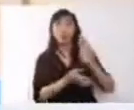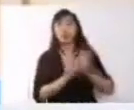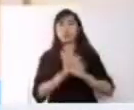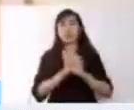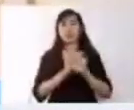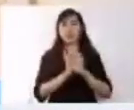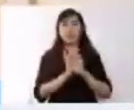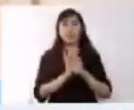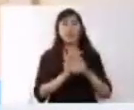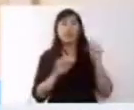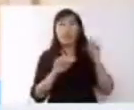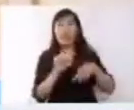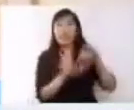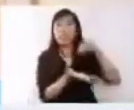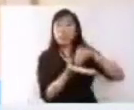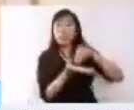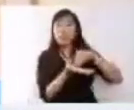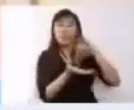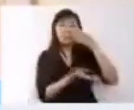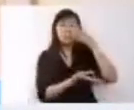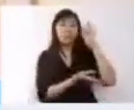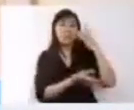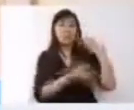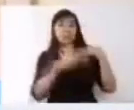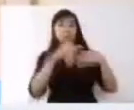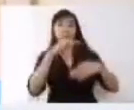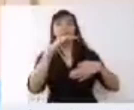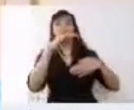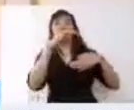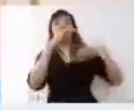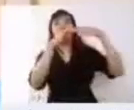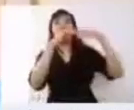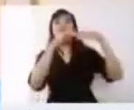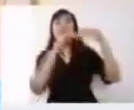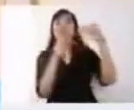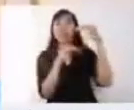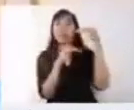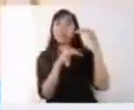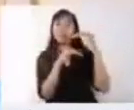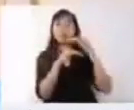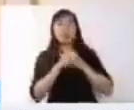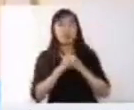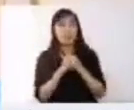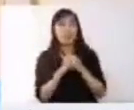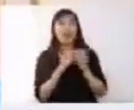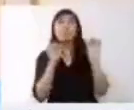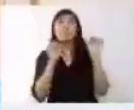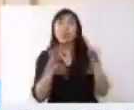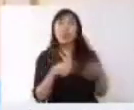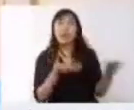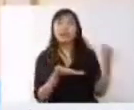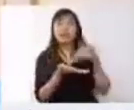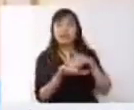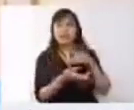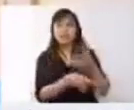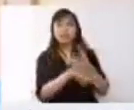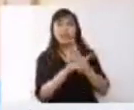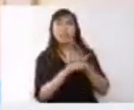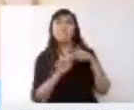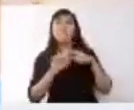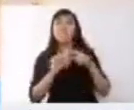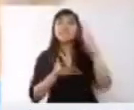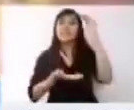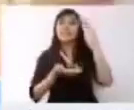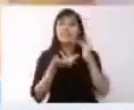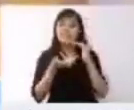ng 30,000 pesos. Payable over 3 years din to si Sekraki. Na-mention ko to sa iyo last interview. No, sisimulan